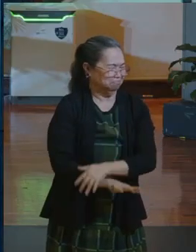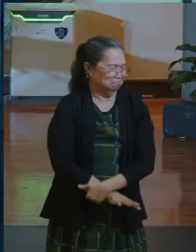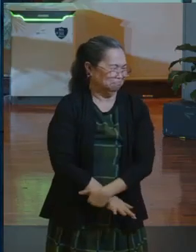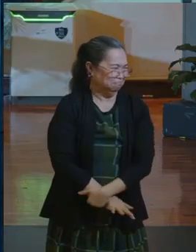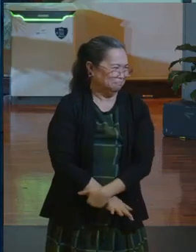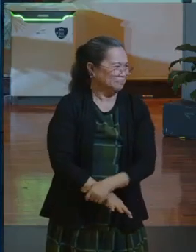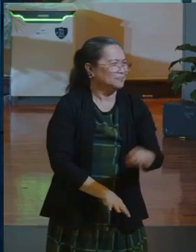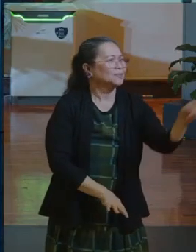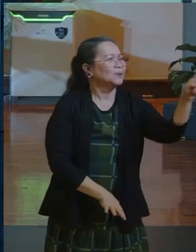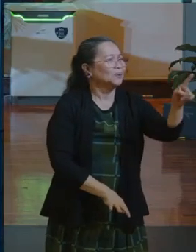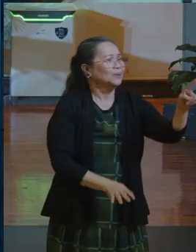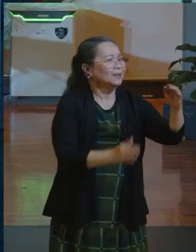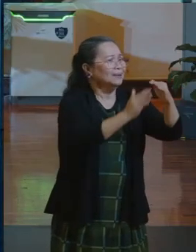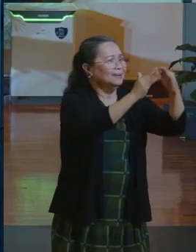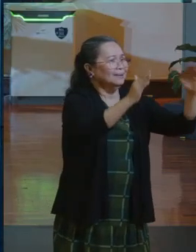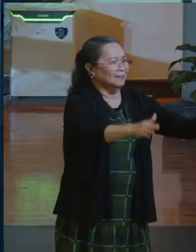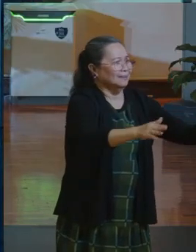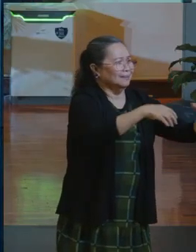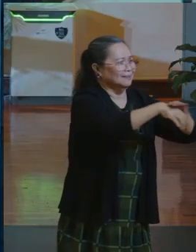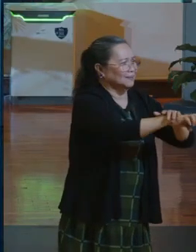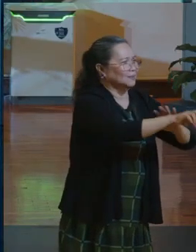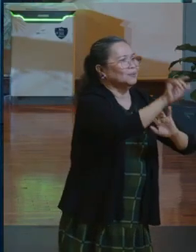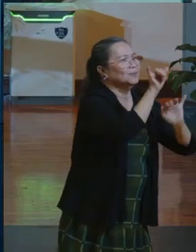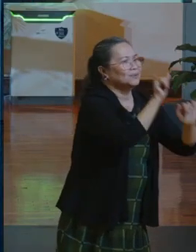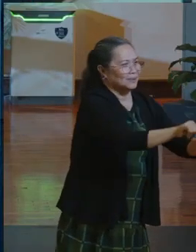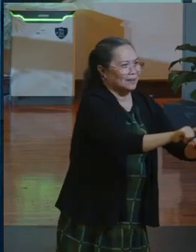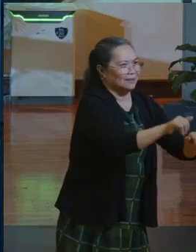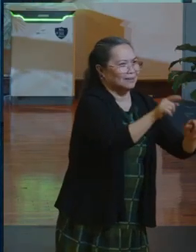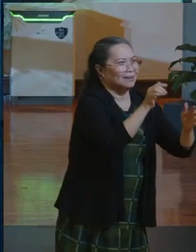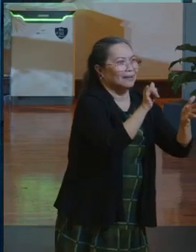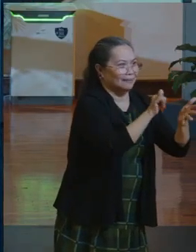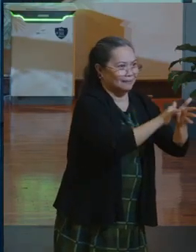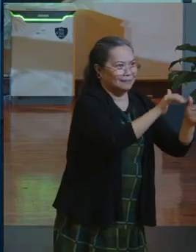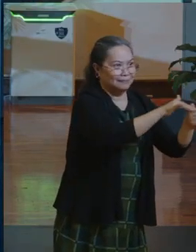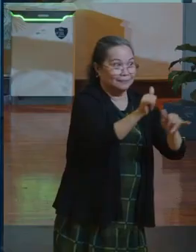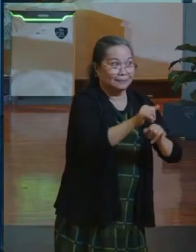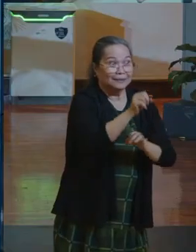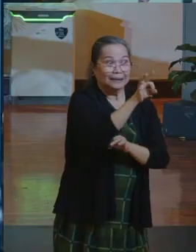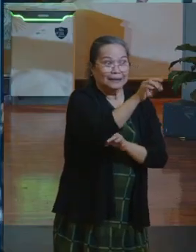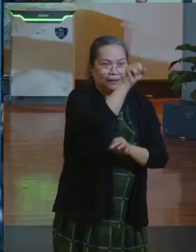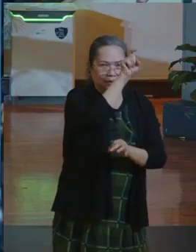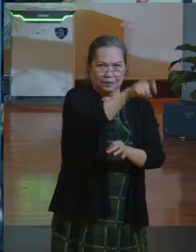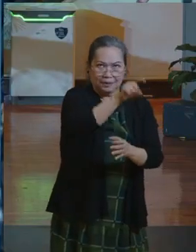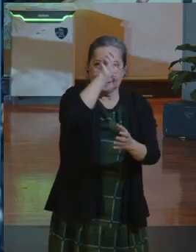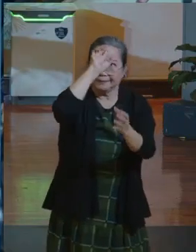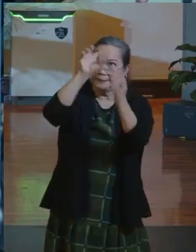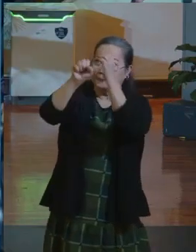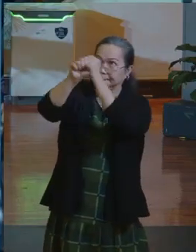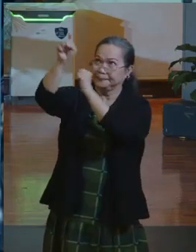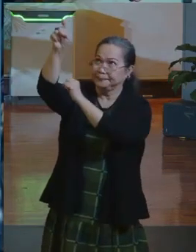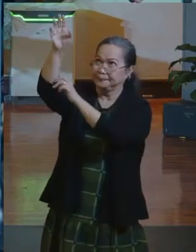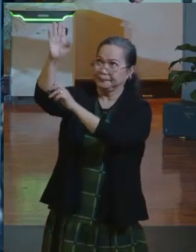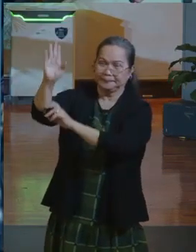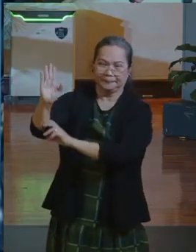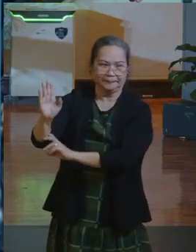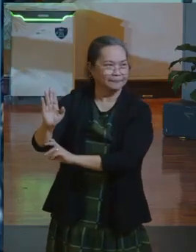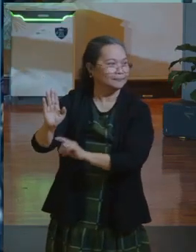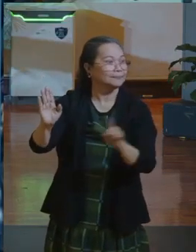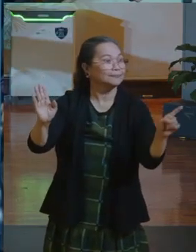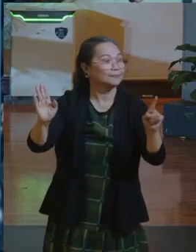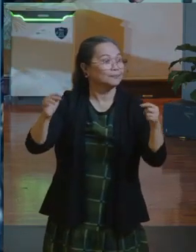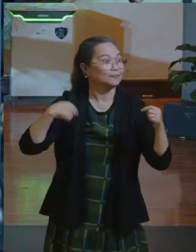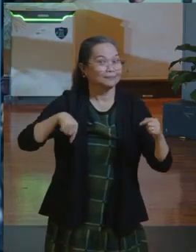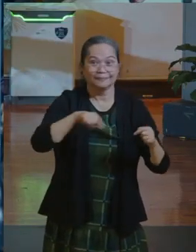Whatever house you enter, stay there, and from there depart. Ganap na magtiwala sa Diyos para sa ating